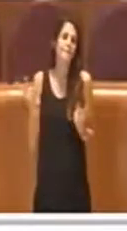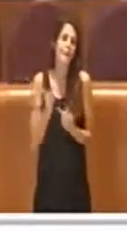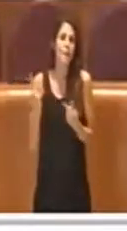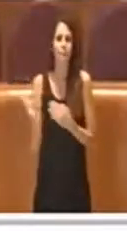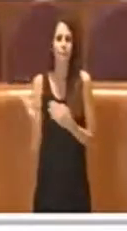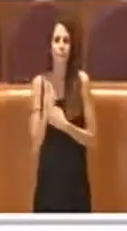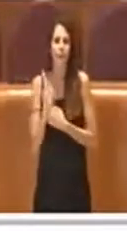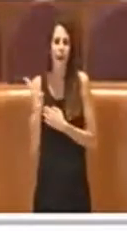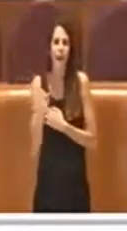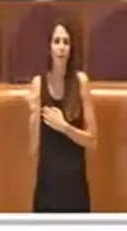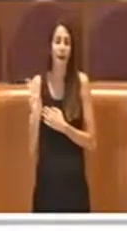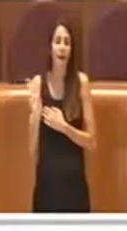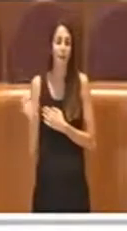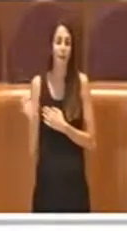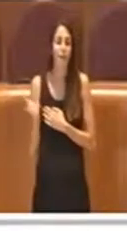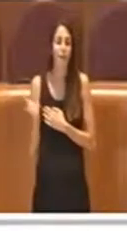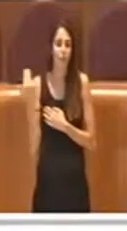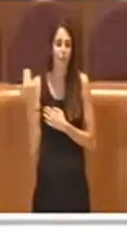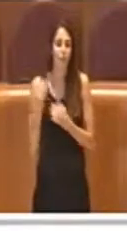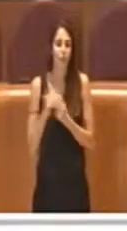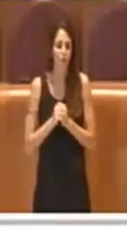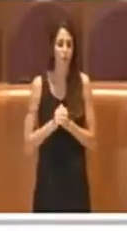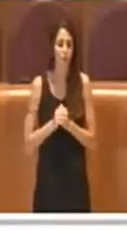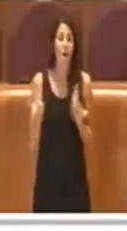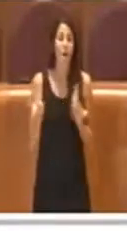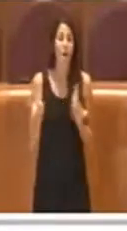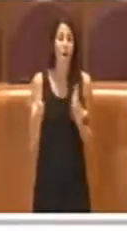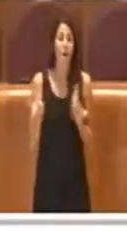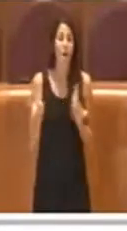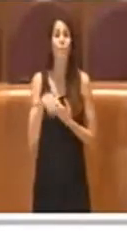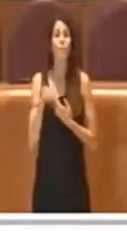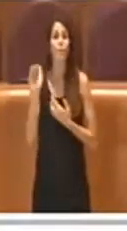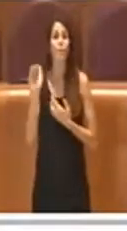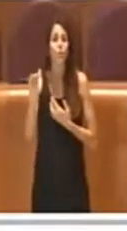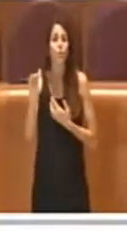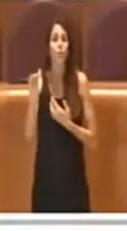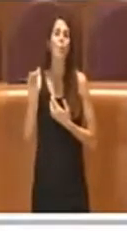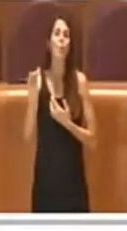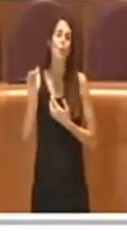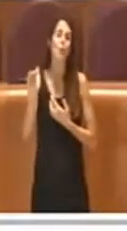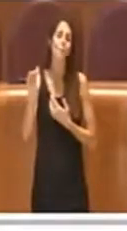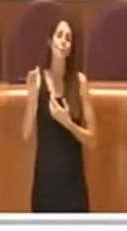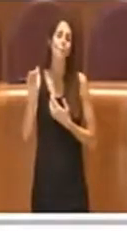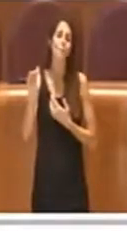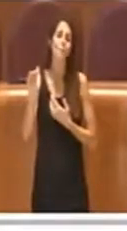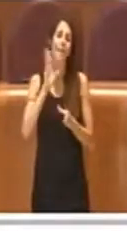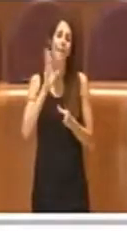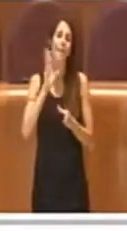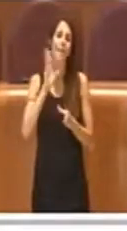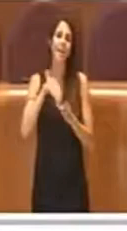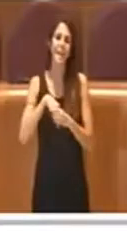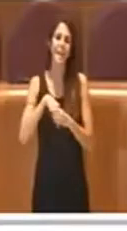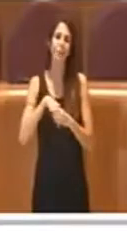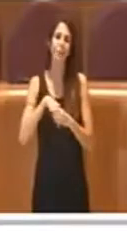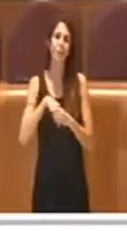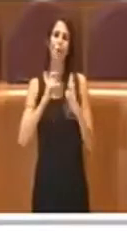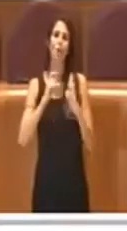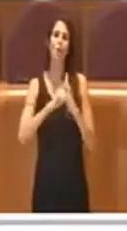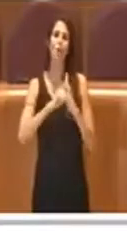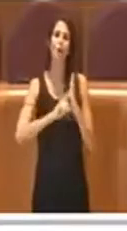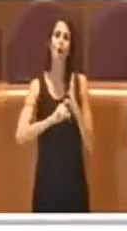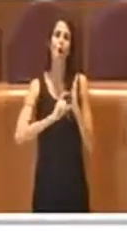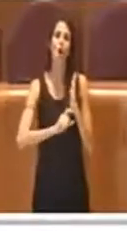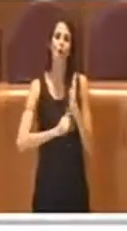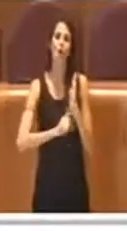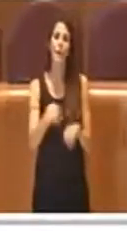anche in un futuro, proprio per quello che è anche previsto e chiarito all'interno delle note ministeriali, ci aiuterebbe anche in